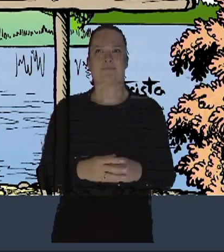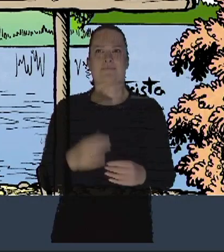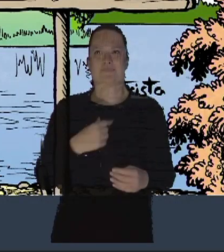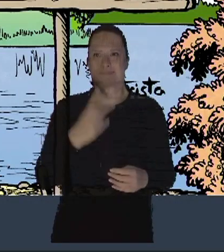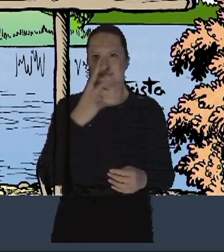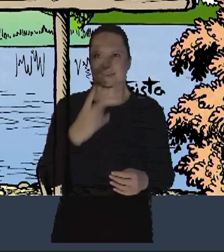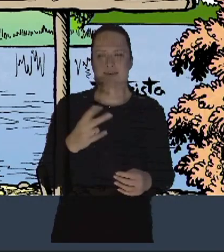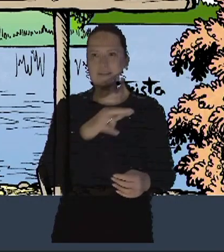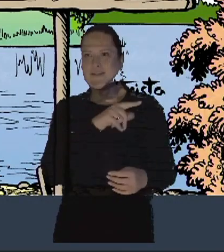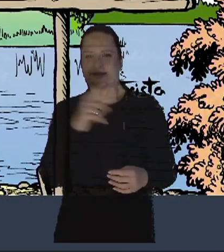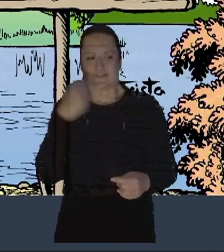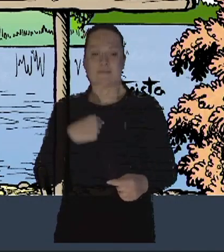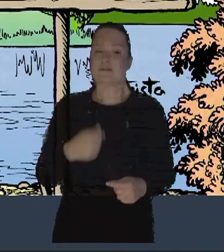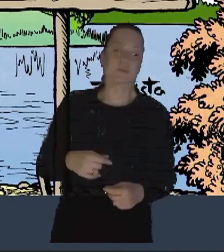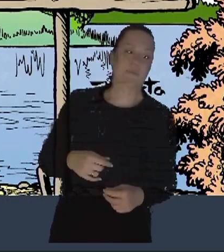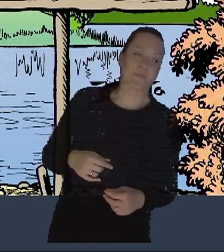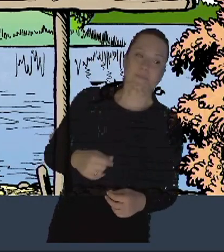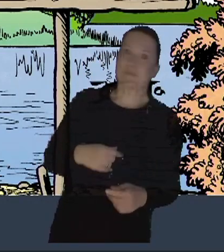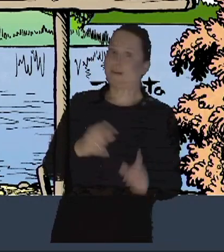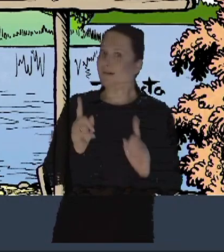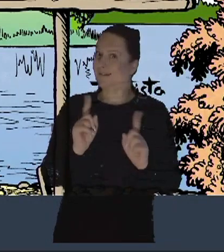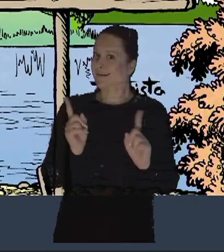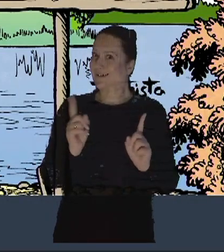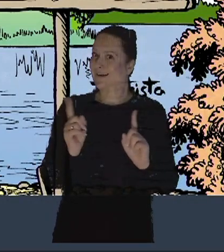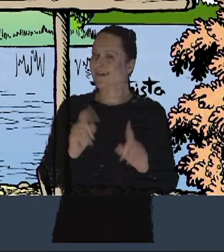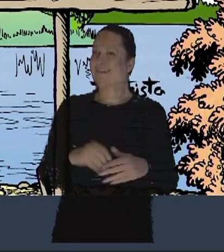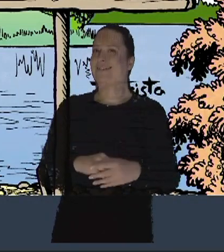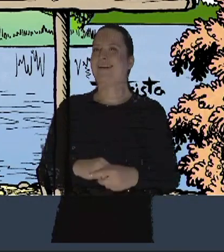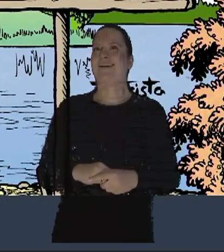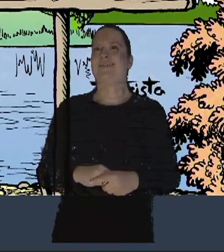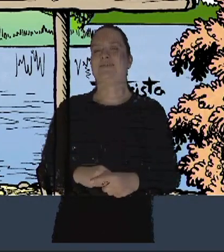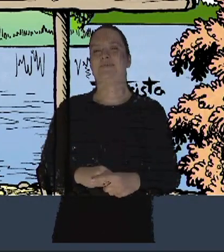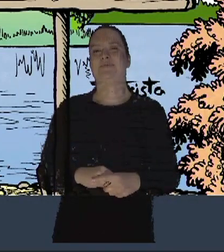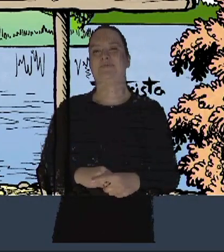że niektórzy zaglądają do mojego ekranu.